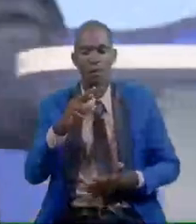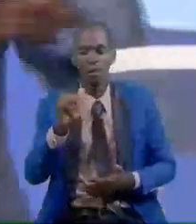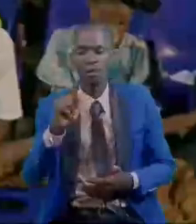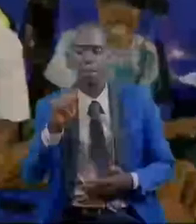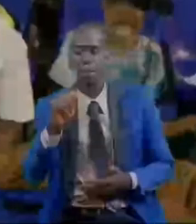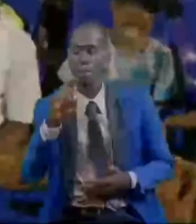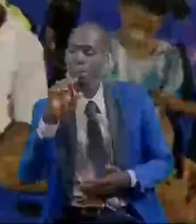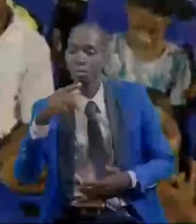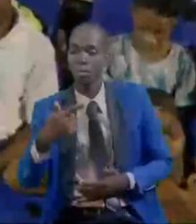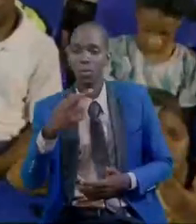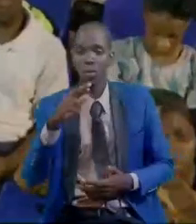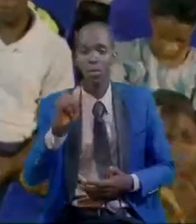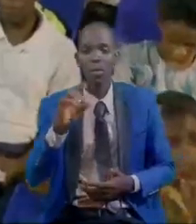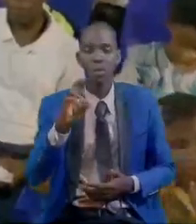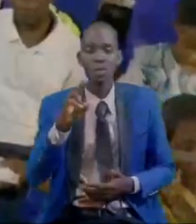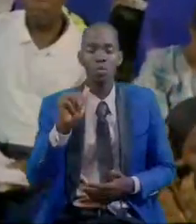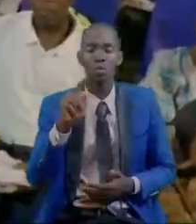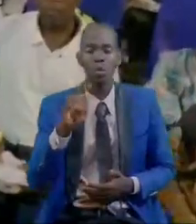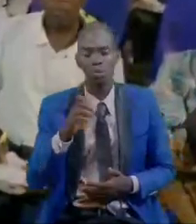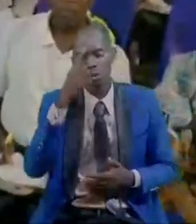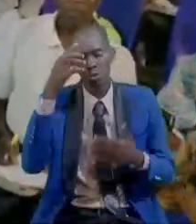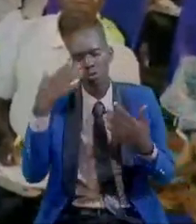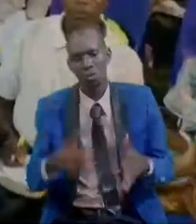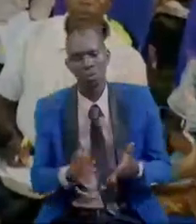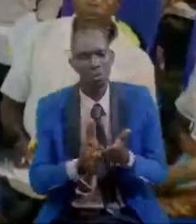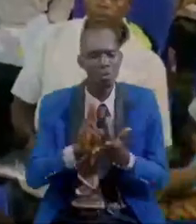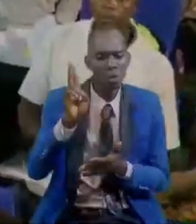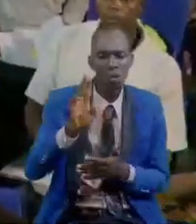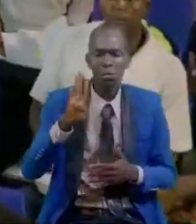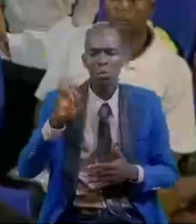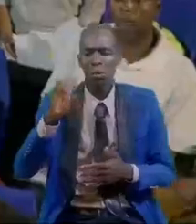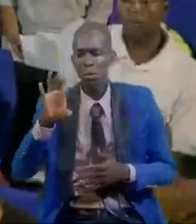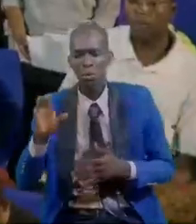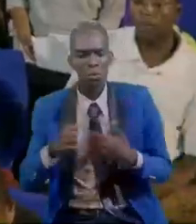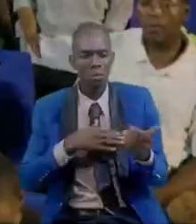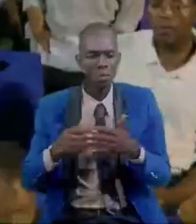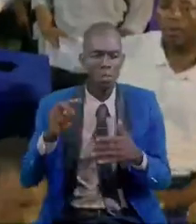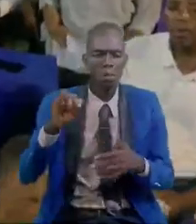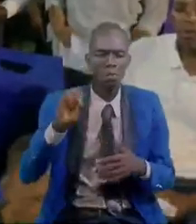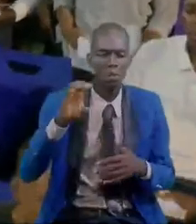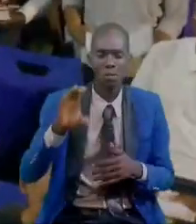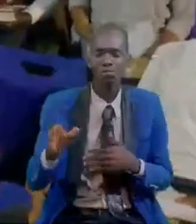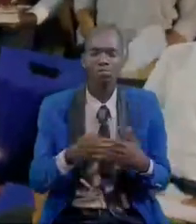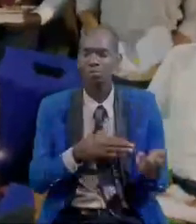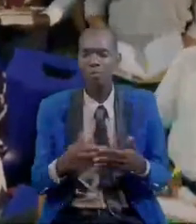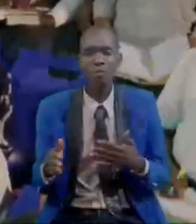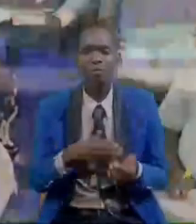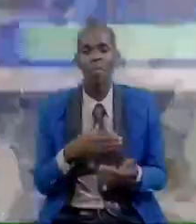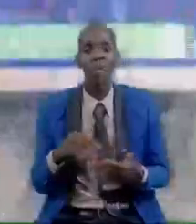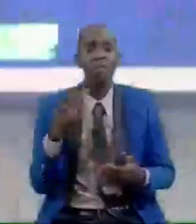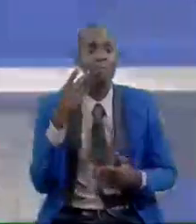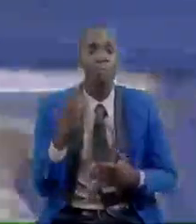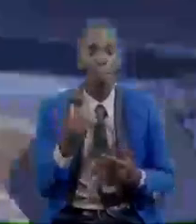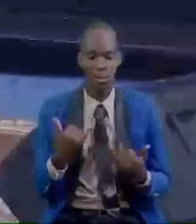Un diplômé, diplôme, licence, master, doctorat, cela ne nous préserve pas des coups du monde. Maintenant, nous